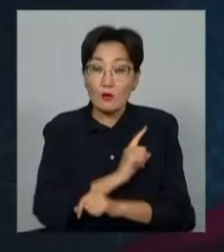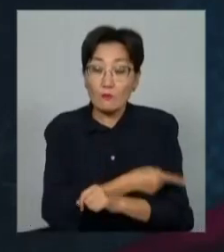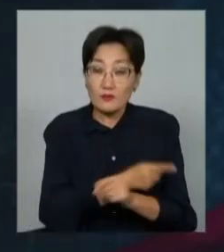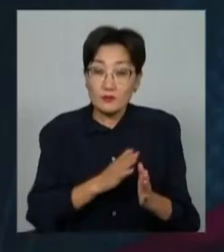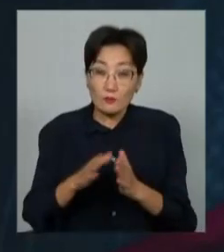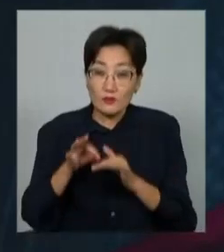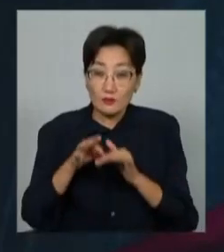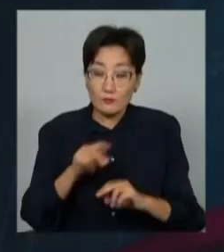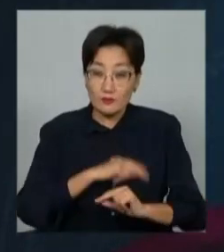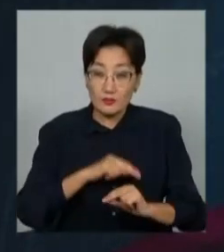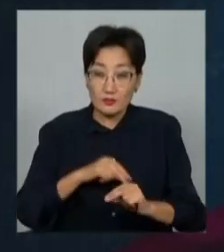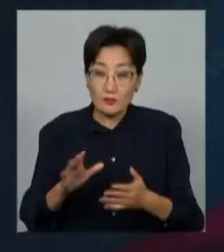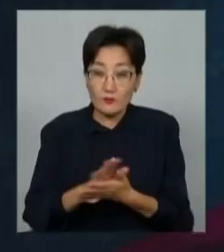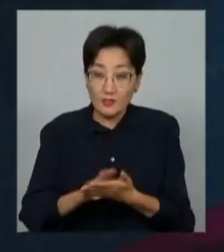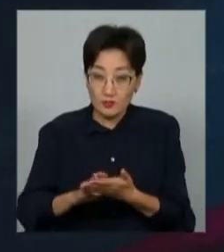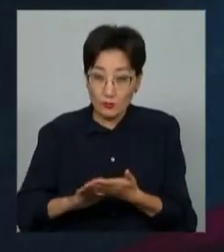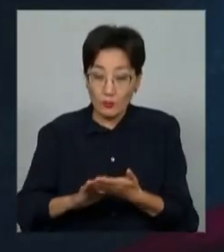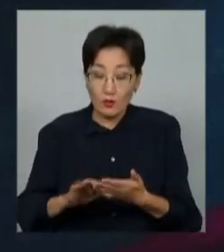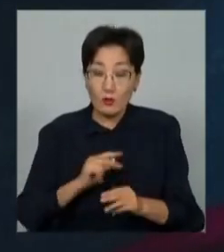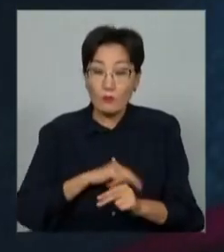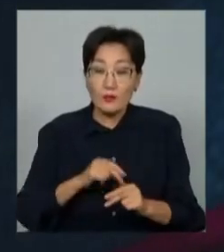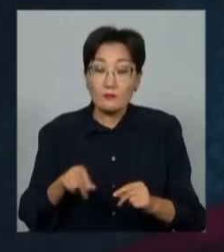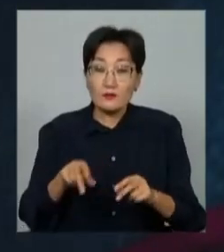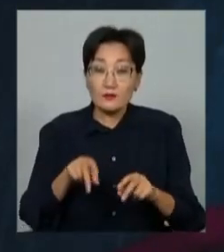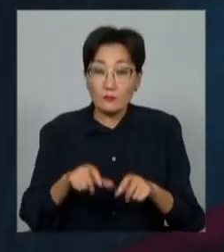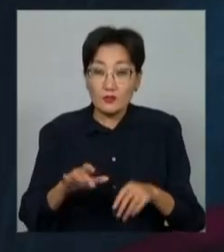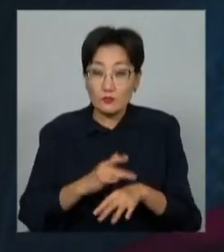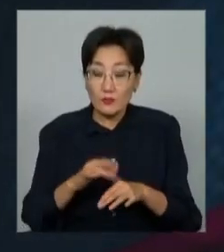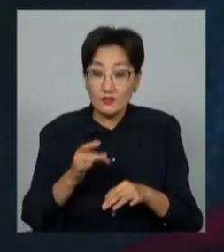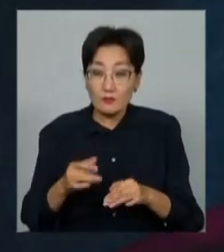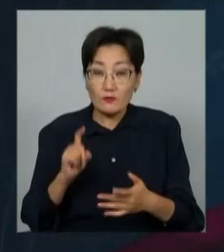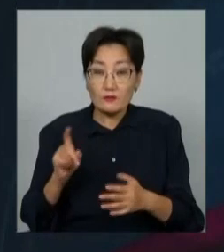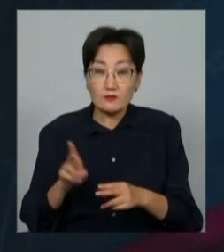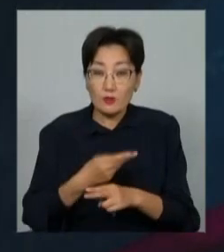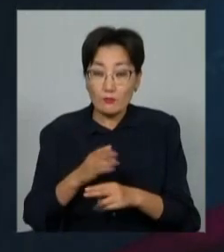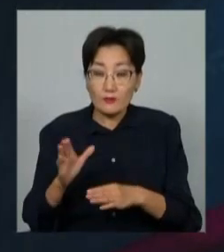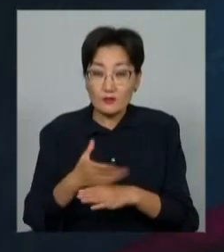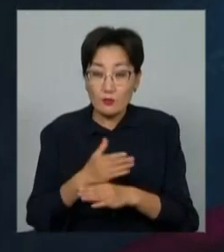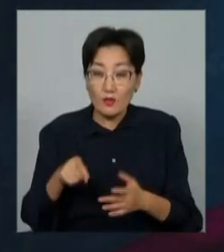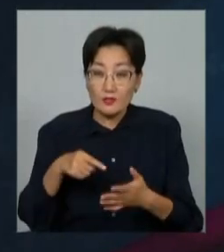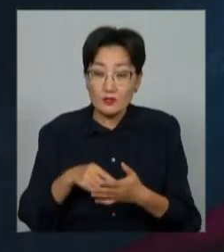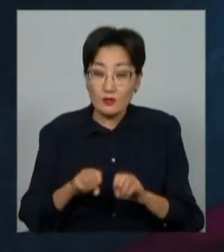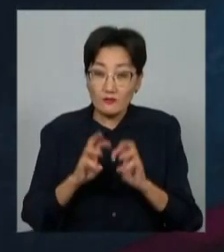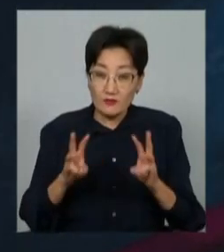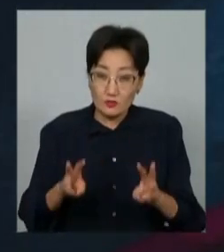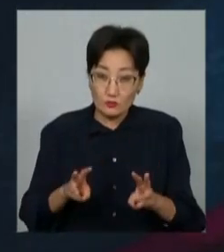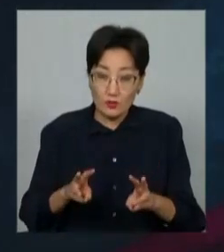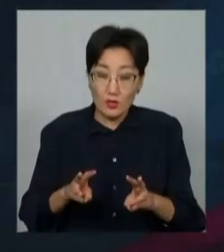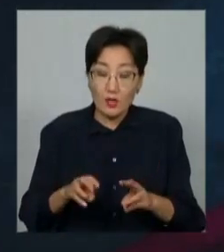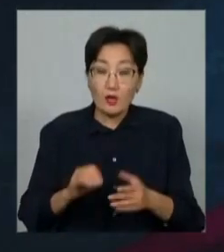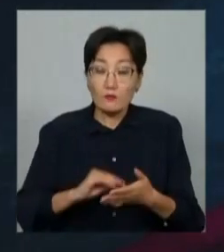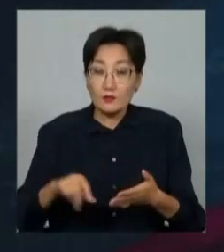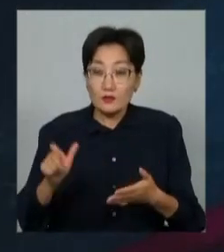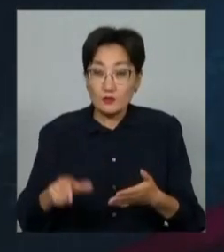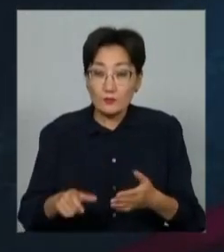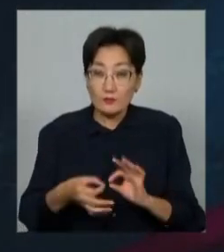режиме ведутся работы по дезинфекции. Кроме того, сотрудники коммунальных служб обеззараживают объекты городской инфраструктуры. Ануар